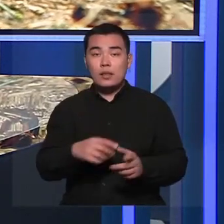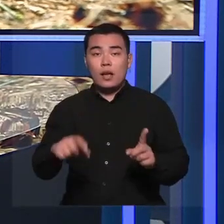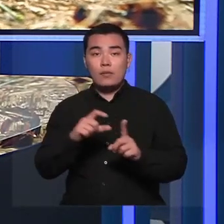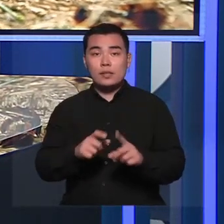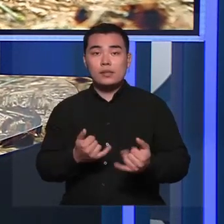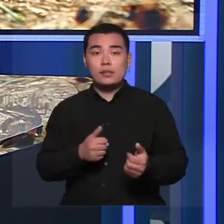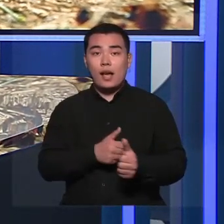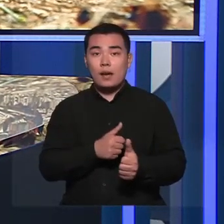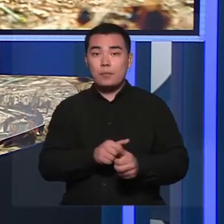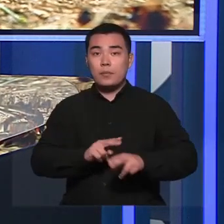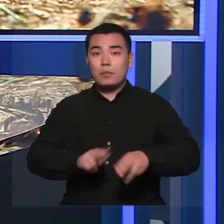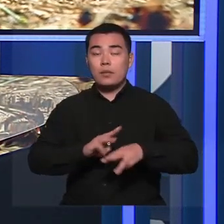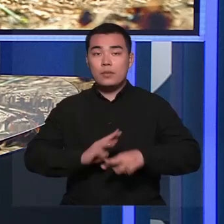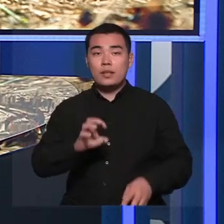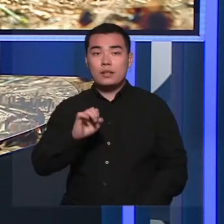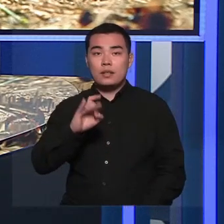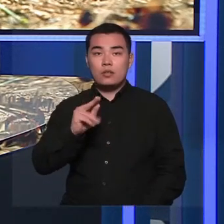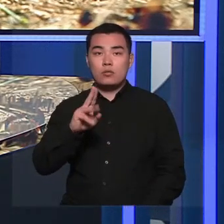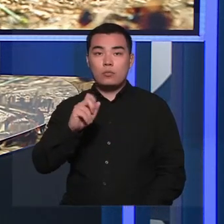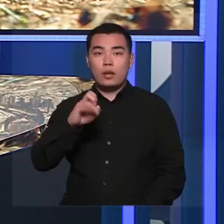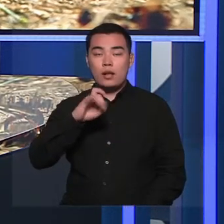заместителя премьер-министра Серика